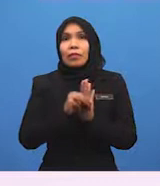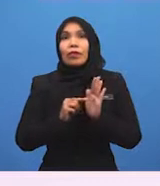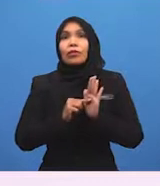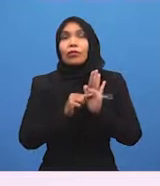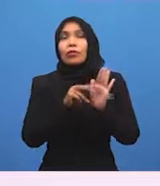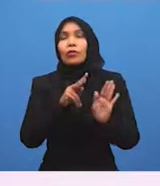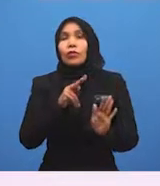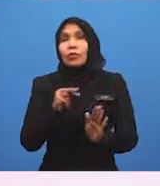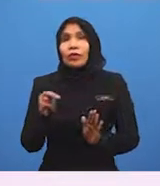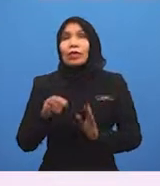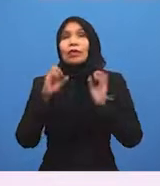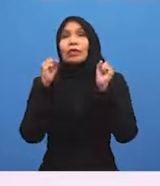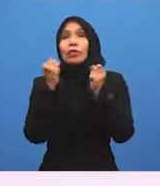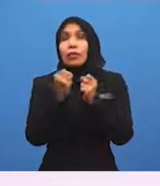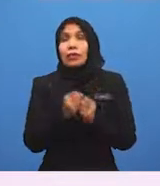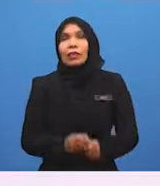Taman Setia Damai.